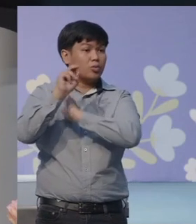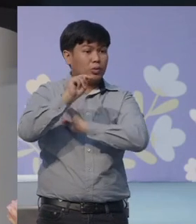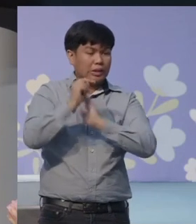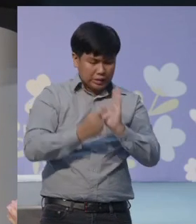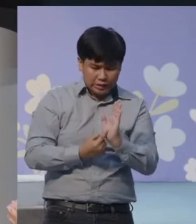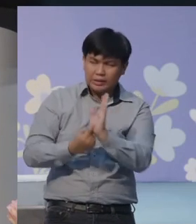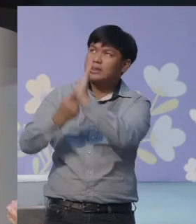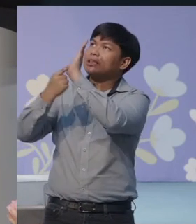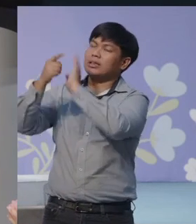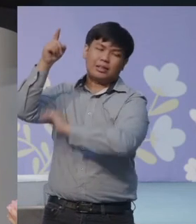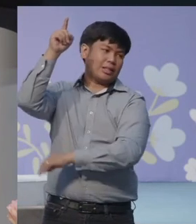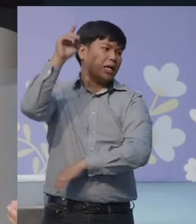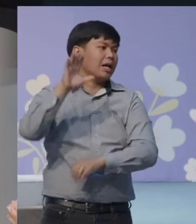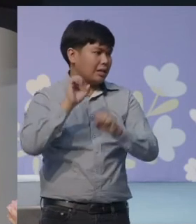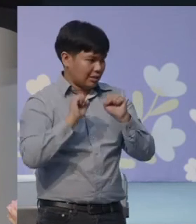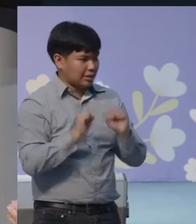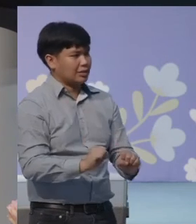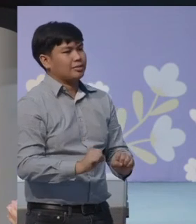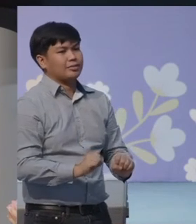Kanya.